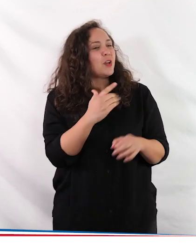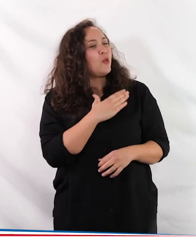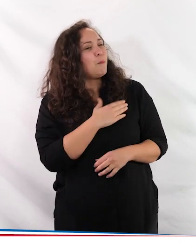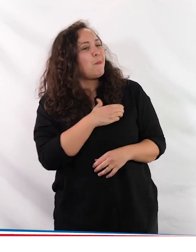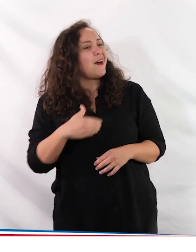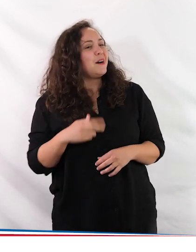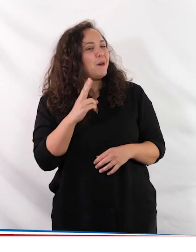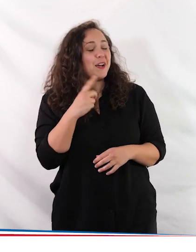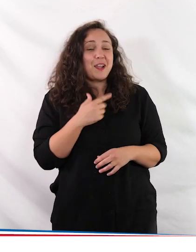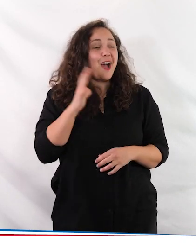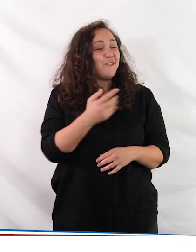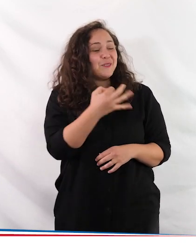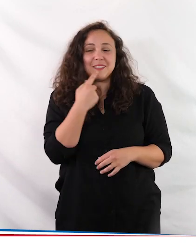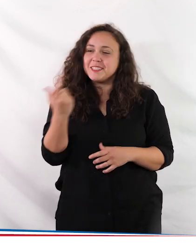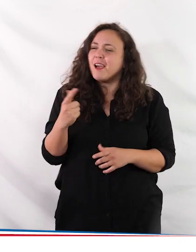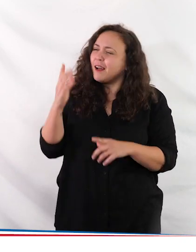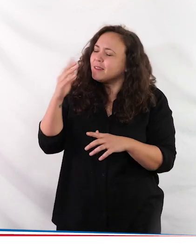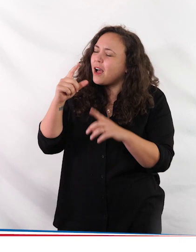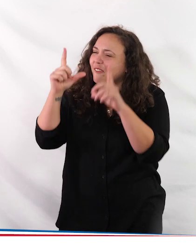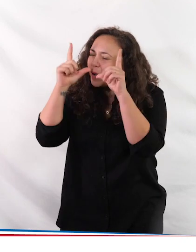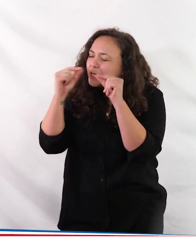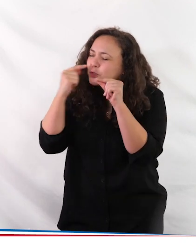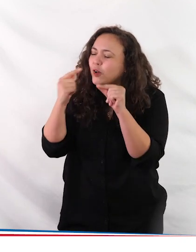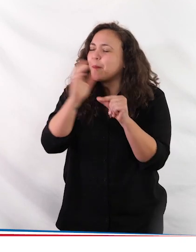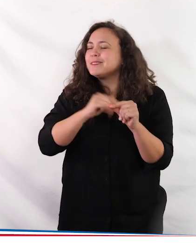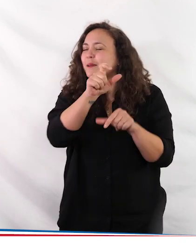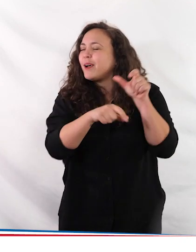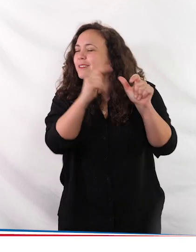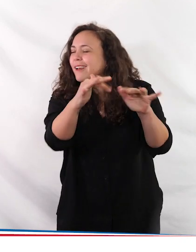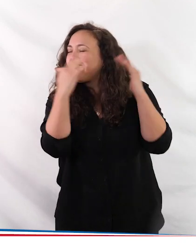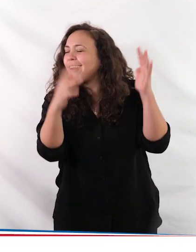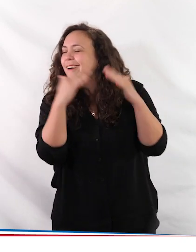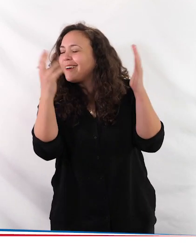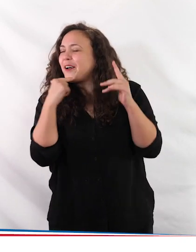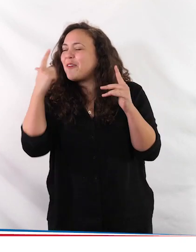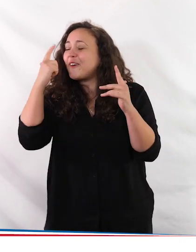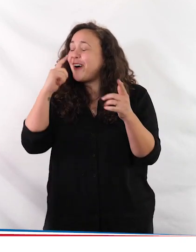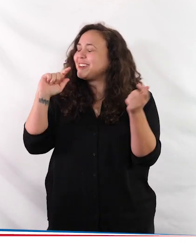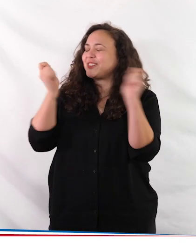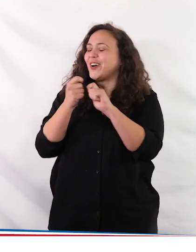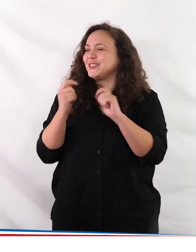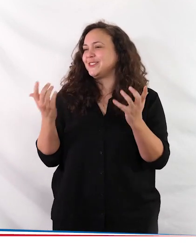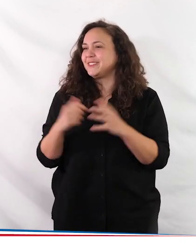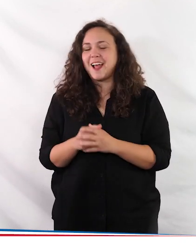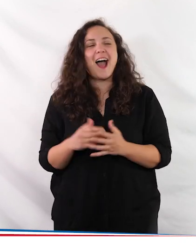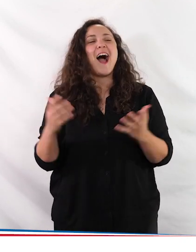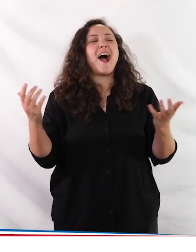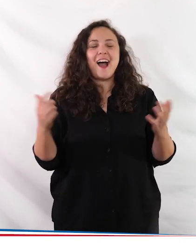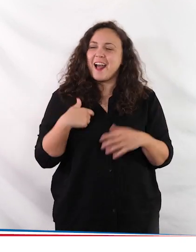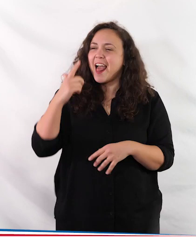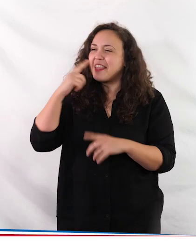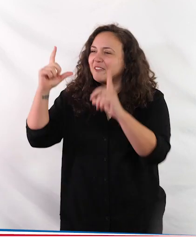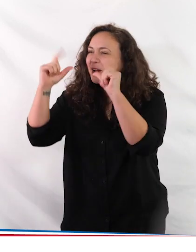gens. Tu verras que tu entendras autre chose. Alors, fermez les yeux et écoutez ma voix. J'écoute votre voix. Justement,